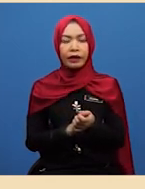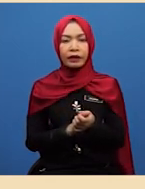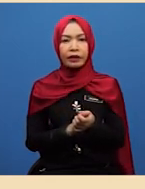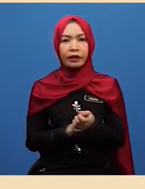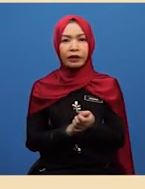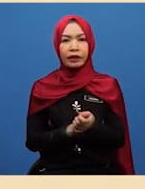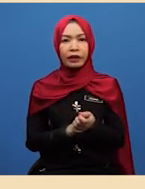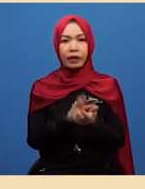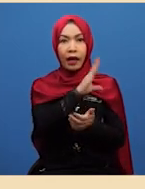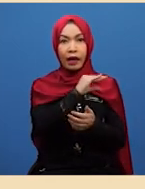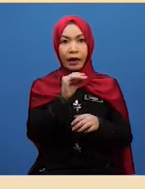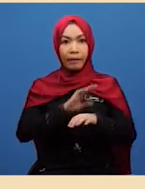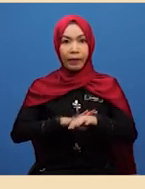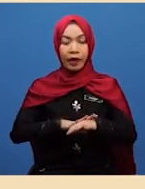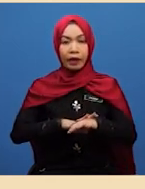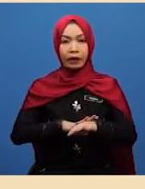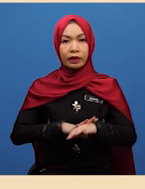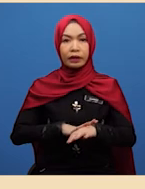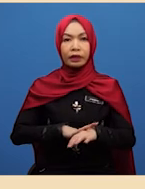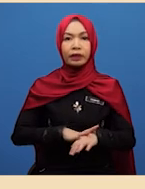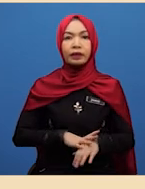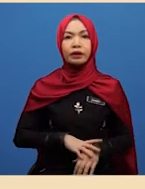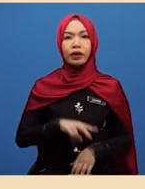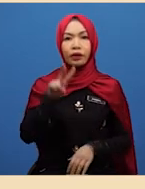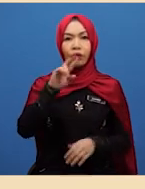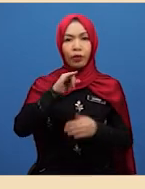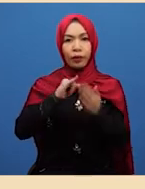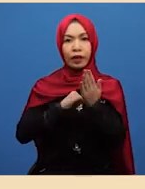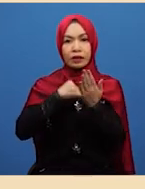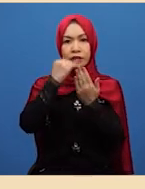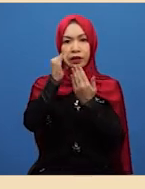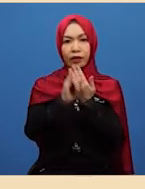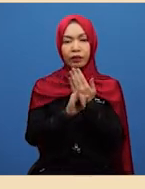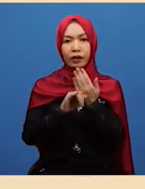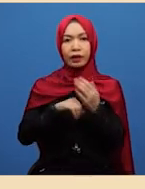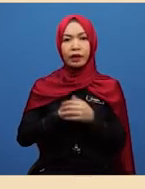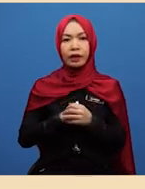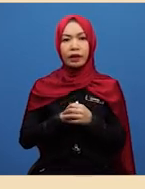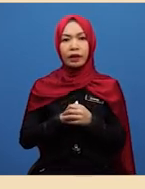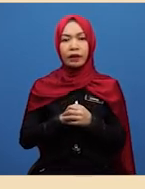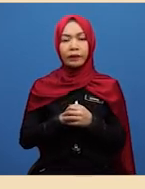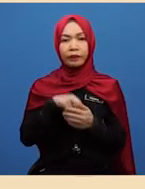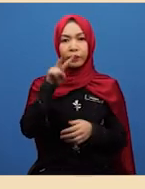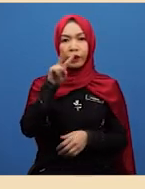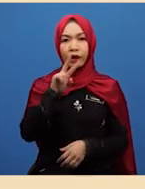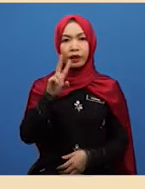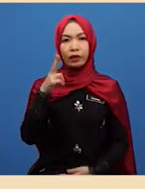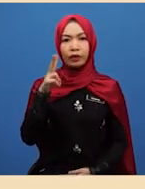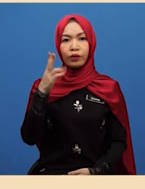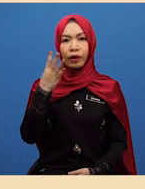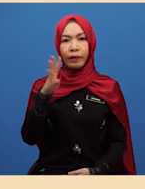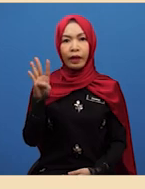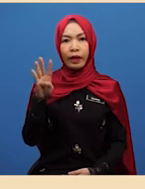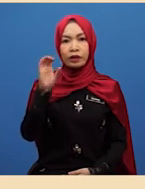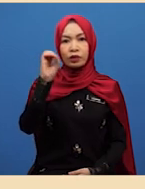Akhirnya, pada 12 Januari 1905, Kerajaan Sarawak memperolehi hak terhadap